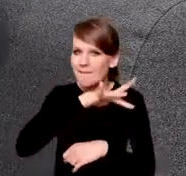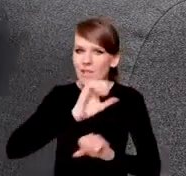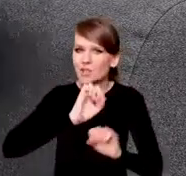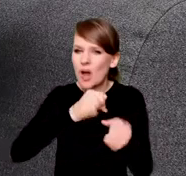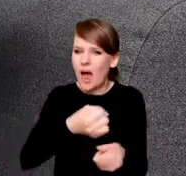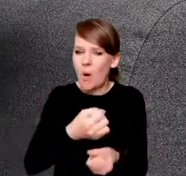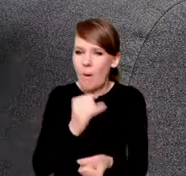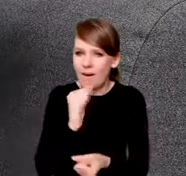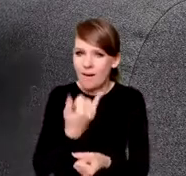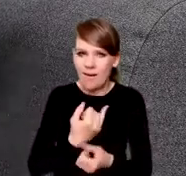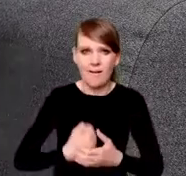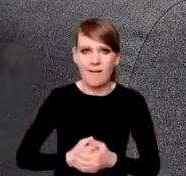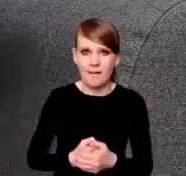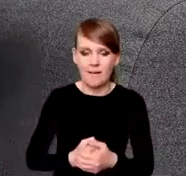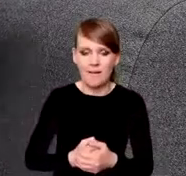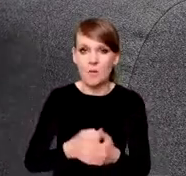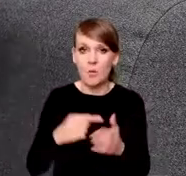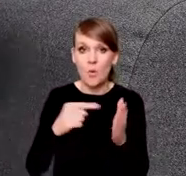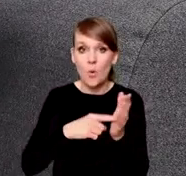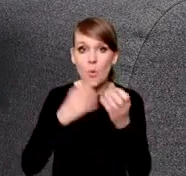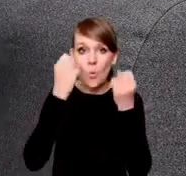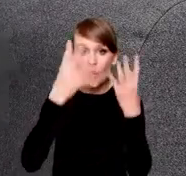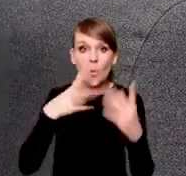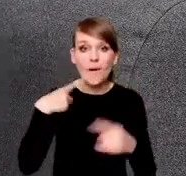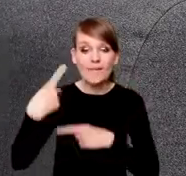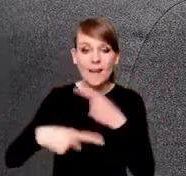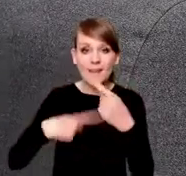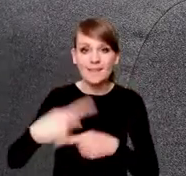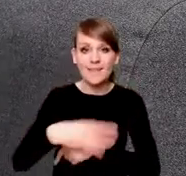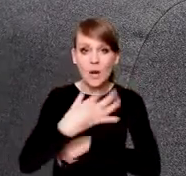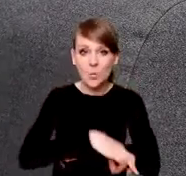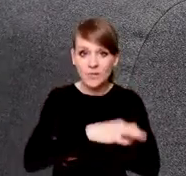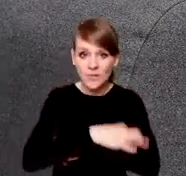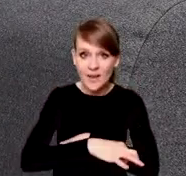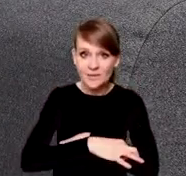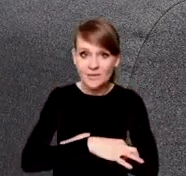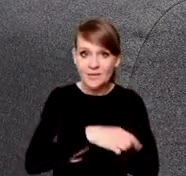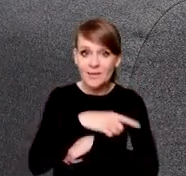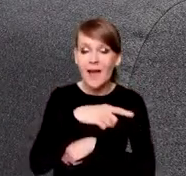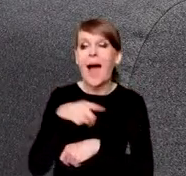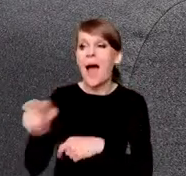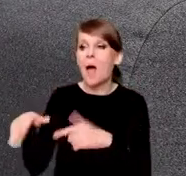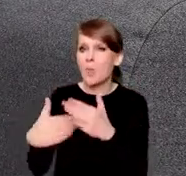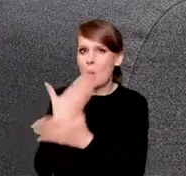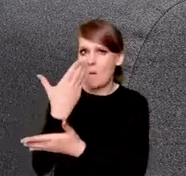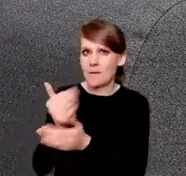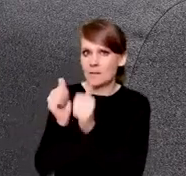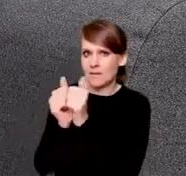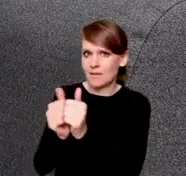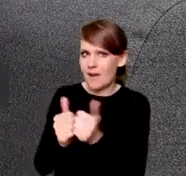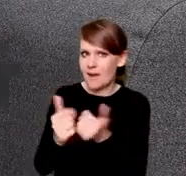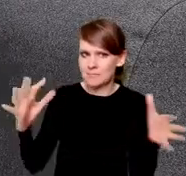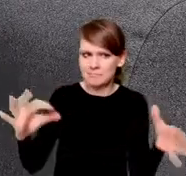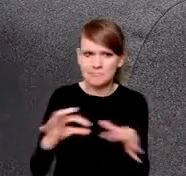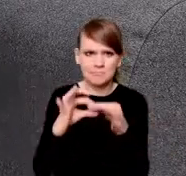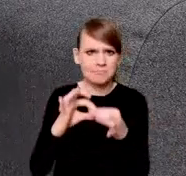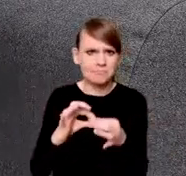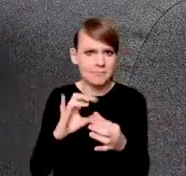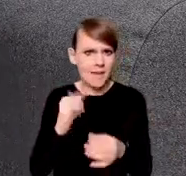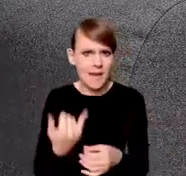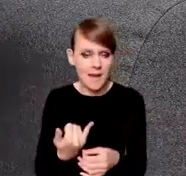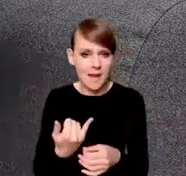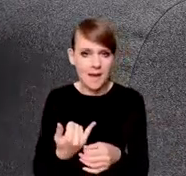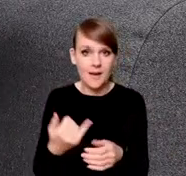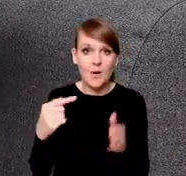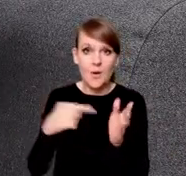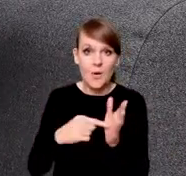powiązania tej kultury, tradycji uniwersyteckiej z tymi nowymi wyzwaniami, to podjęcie refleksji właśnie w dobie